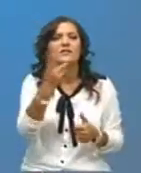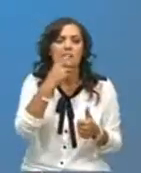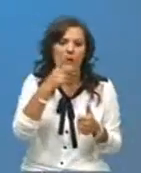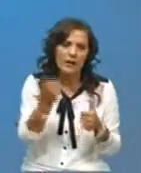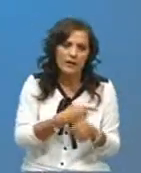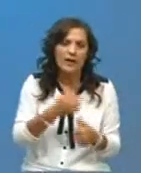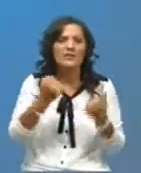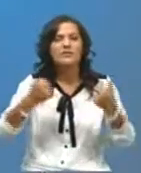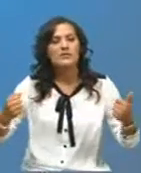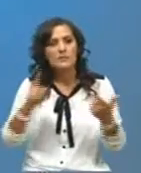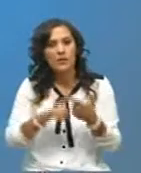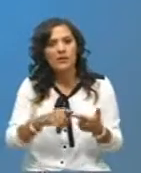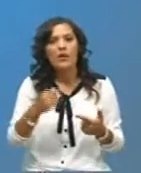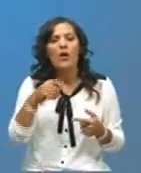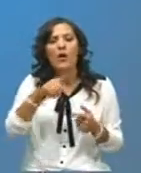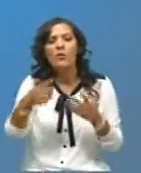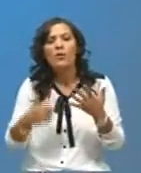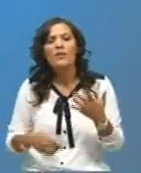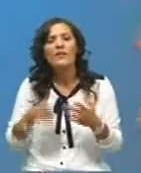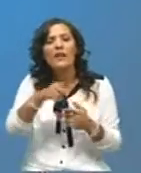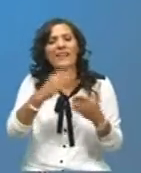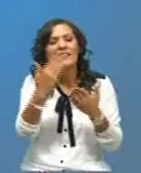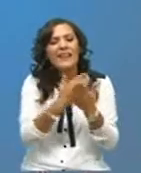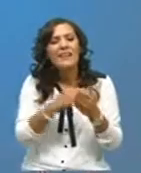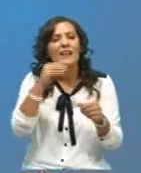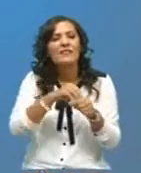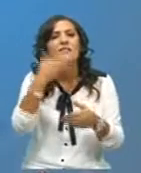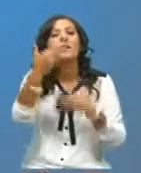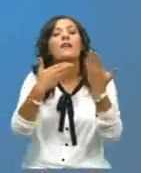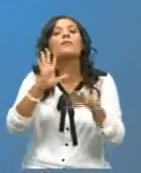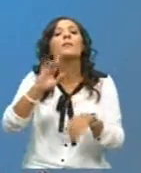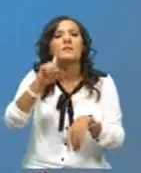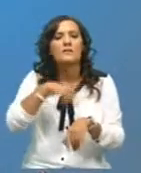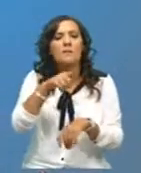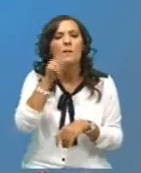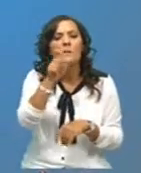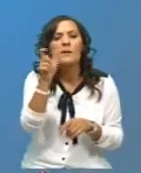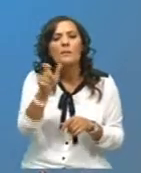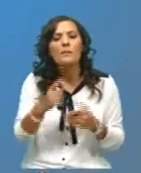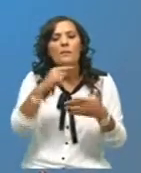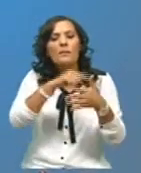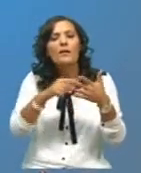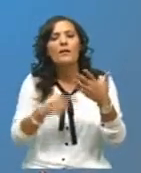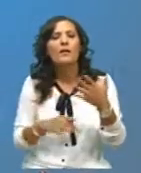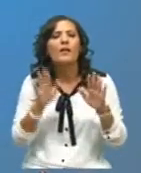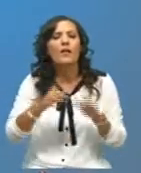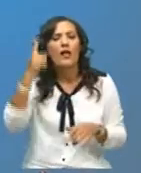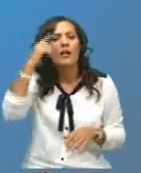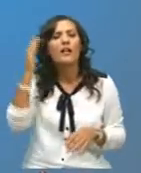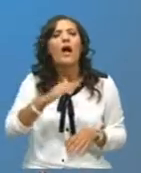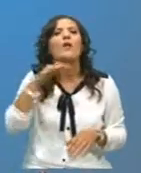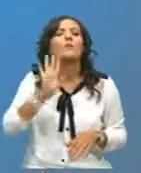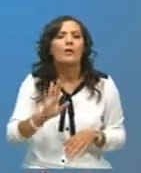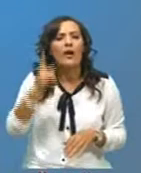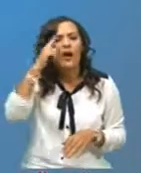sigara işte şişmanlık oluşu detaylarına girmediğimiz taktırdı Bu sadece maddelerden biri olarak kalıyor akılda ve